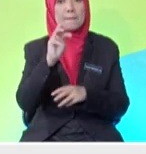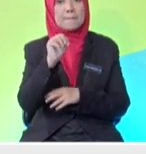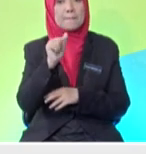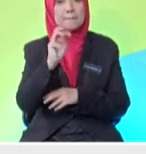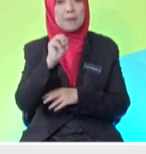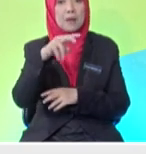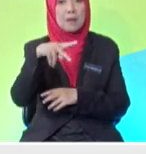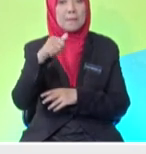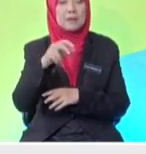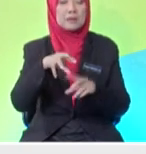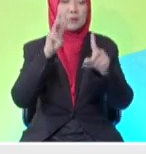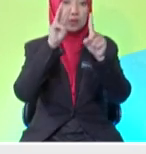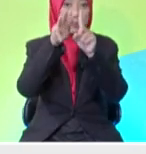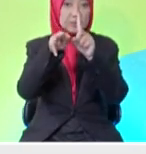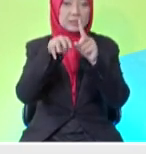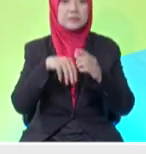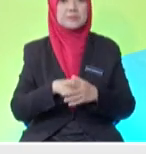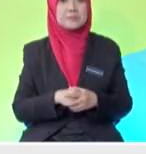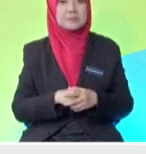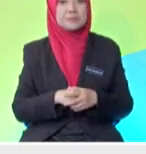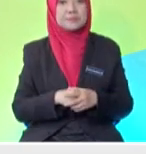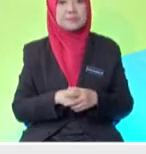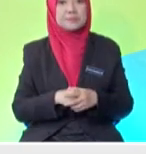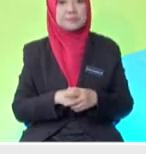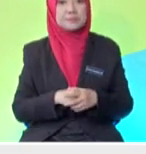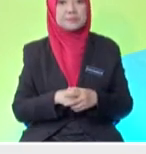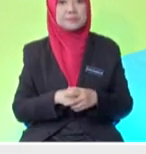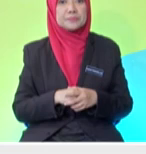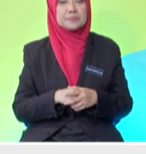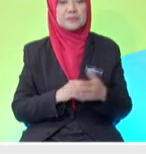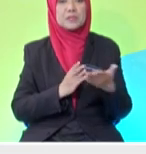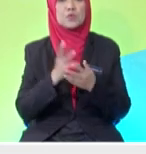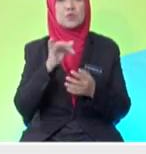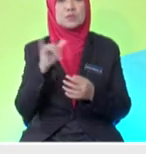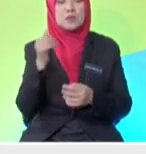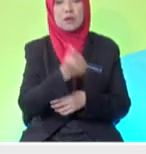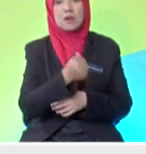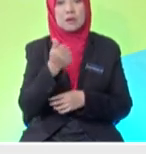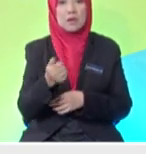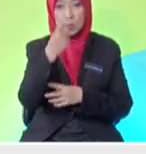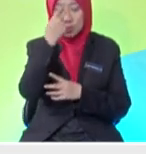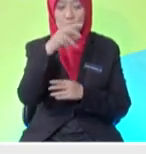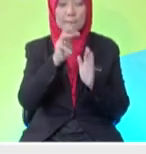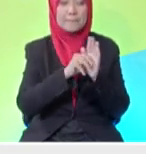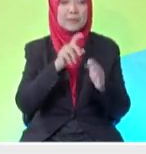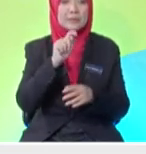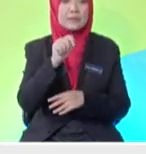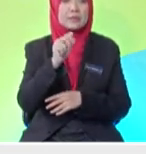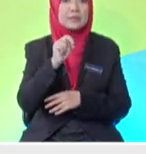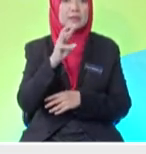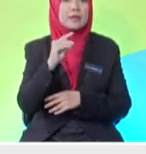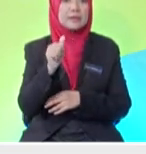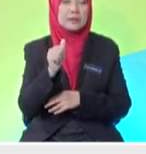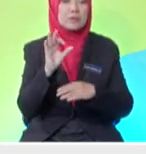juga hydro mite seterusnya alat menanda yaitu berfungsi